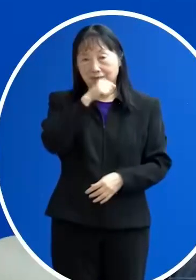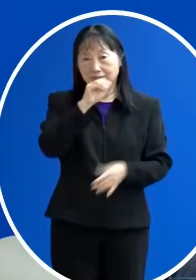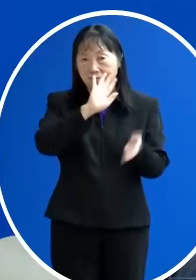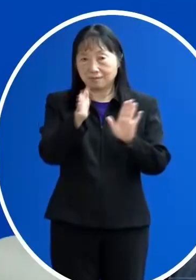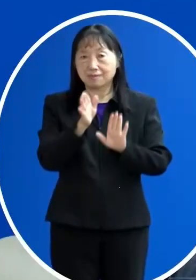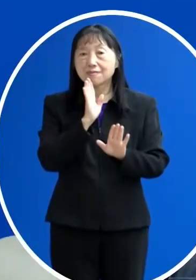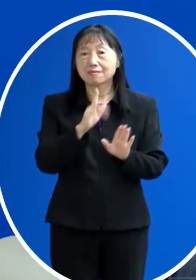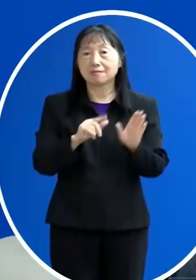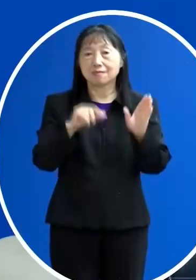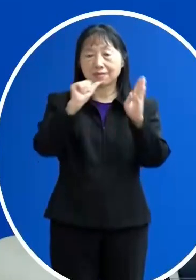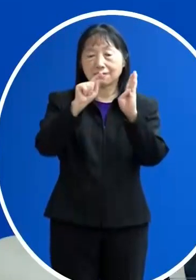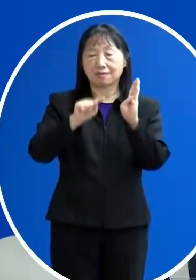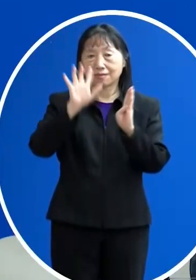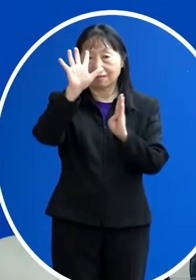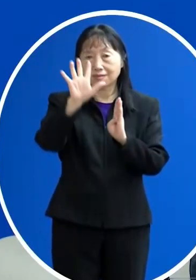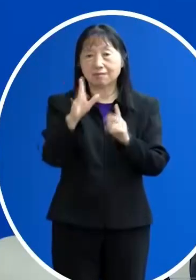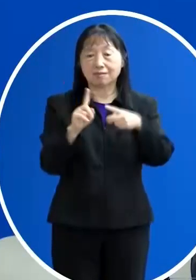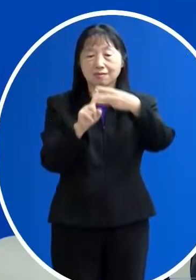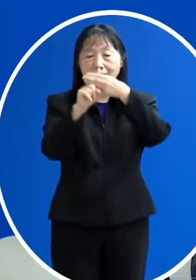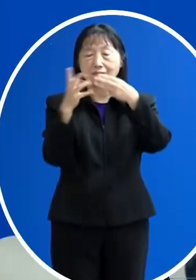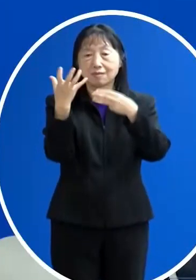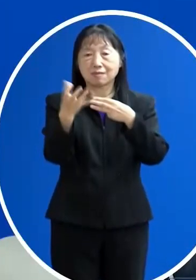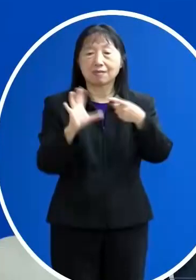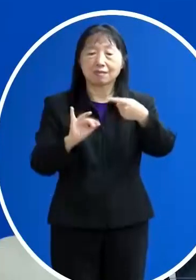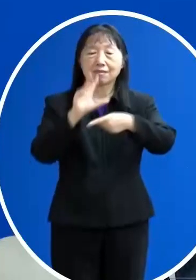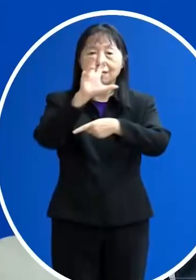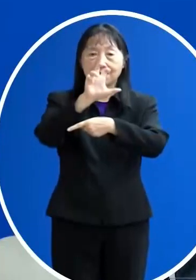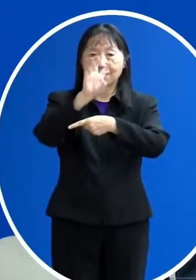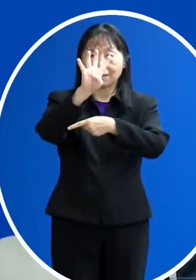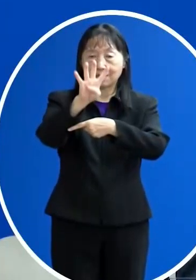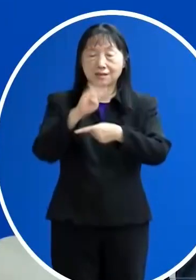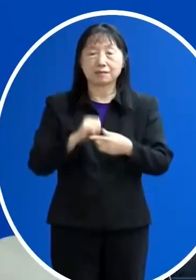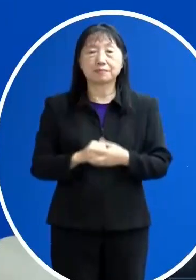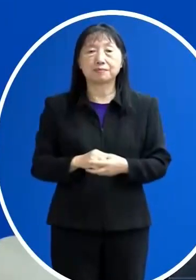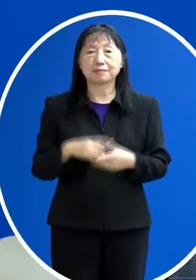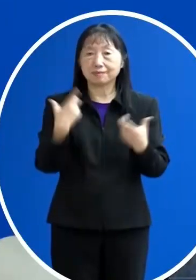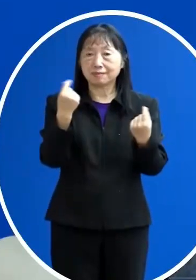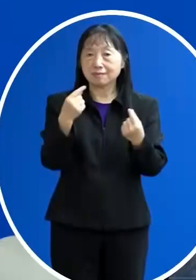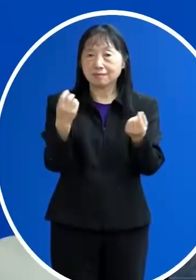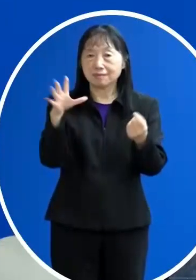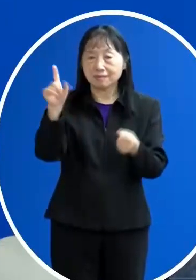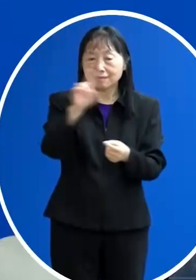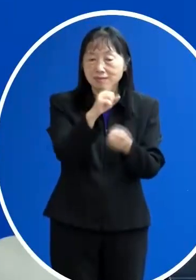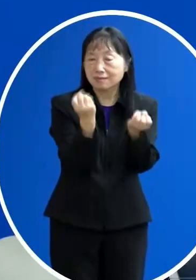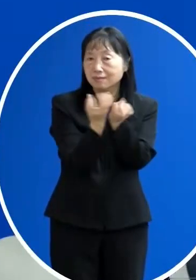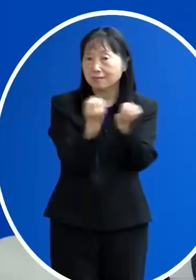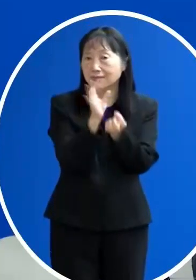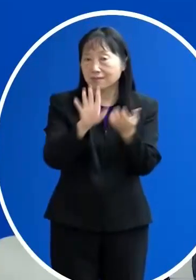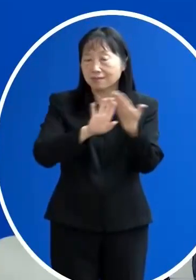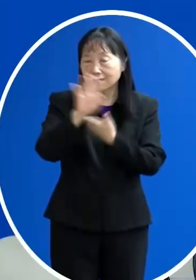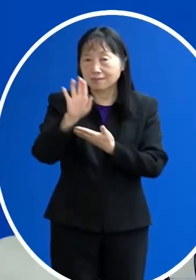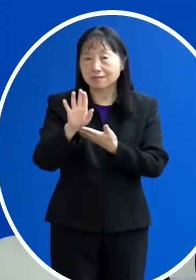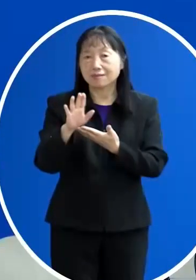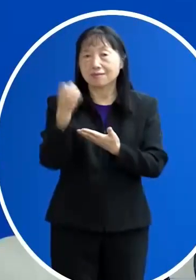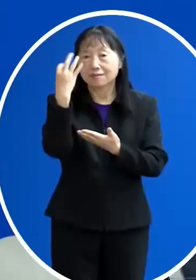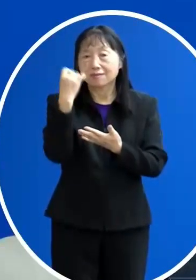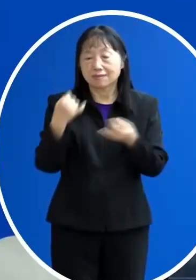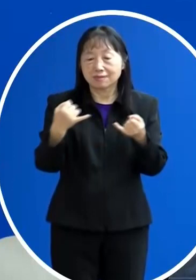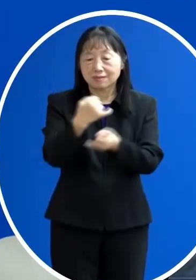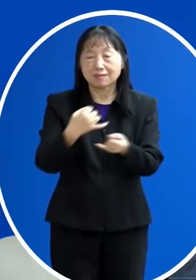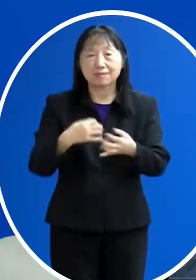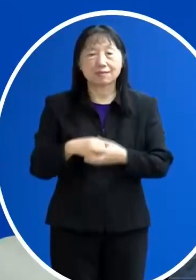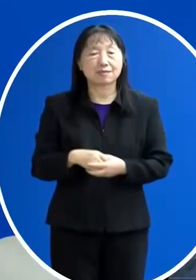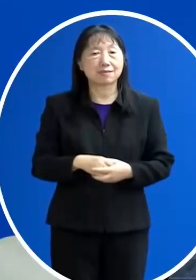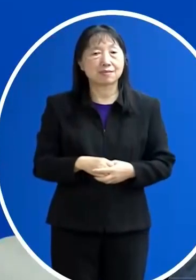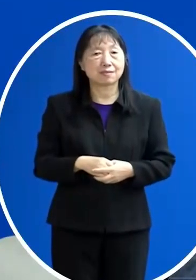然是这个 BA.5 占绝大多数，哈，84%，不过还是有零星的检出一些这个其他的新兴变异